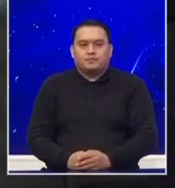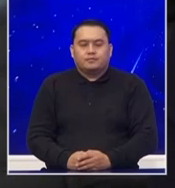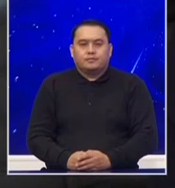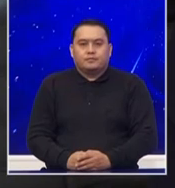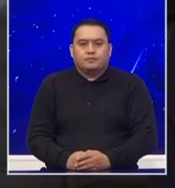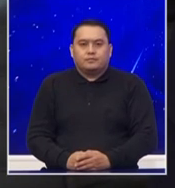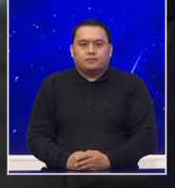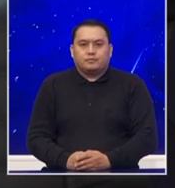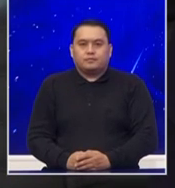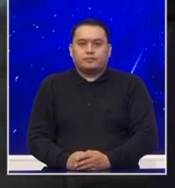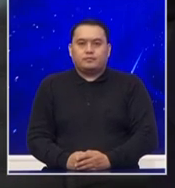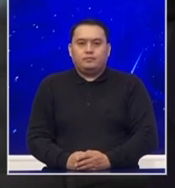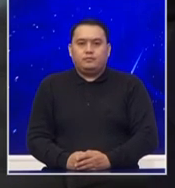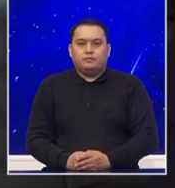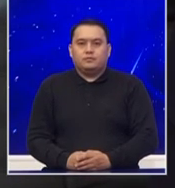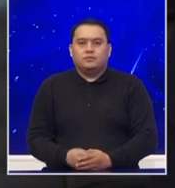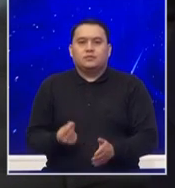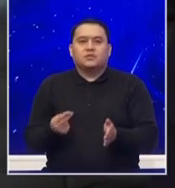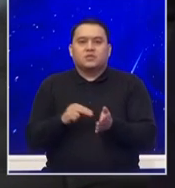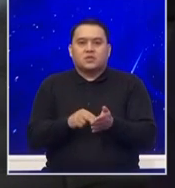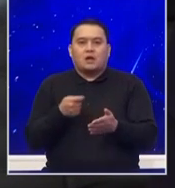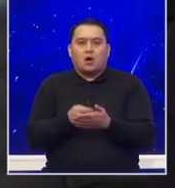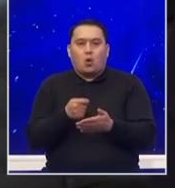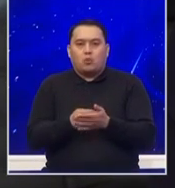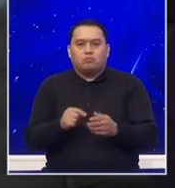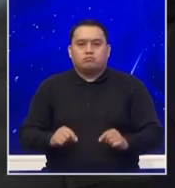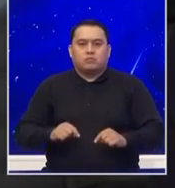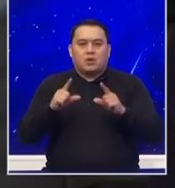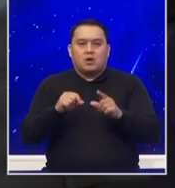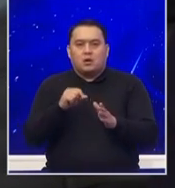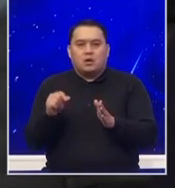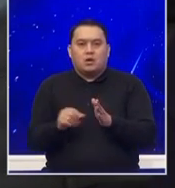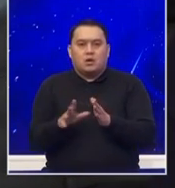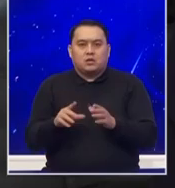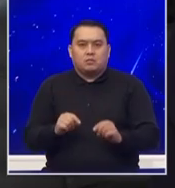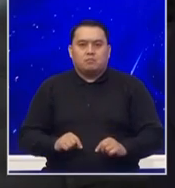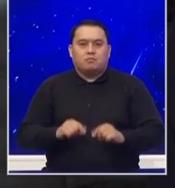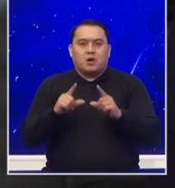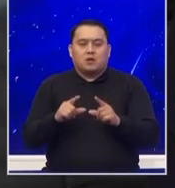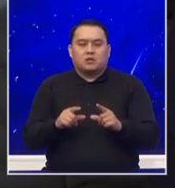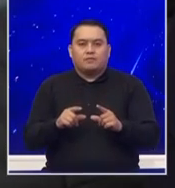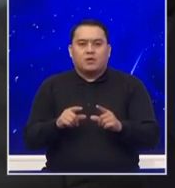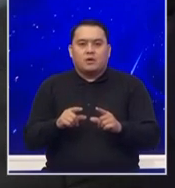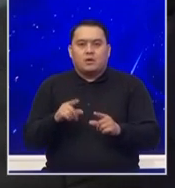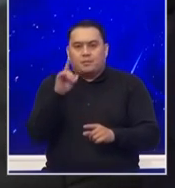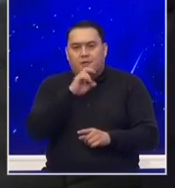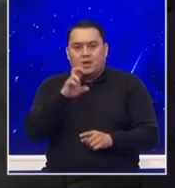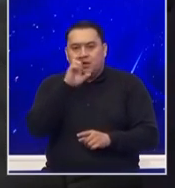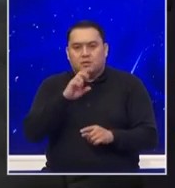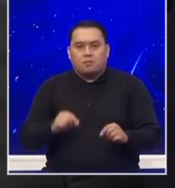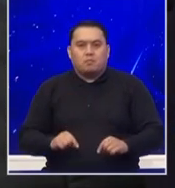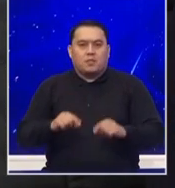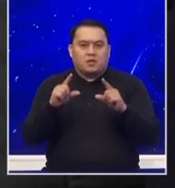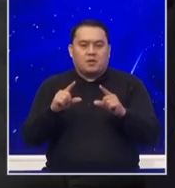видим, что цена на корма поднимается. Цена на электроэнергию поднимается, на горючие смазочные материалы